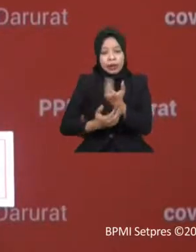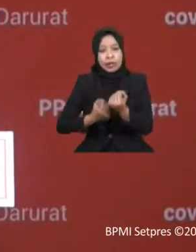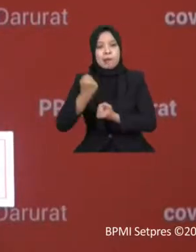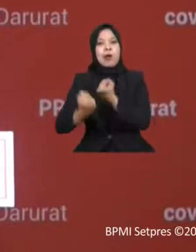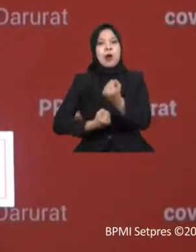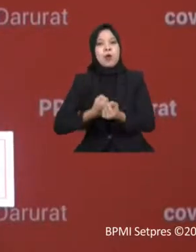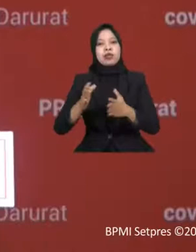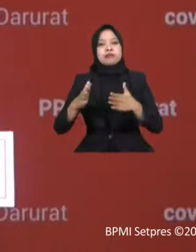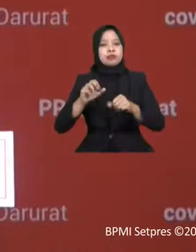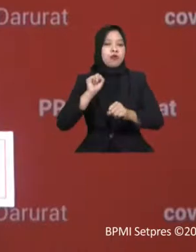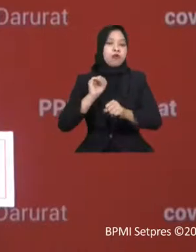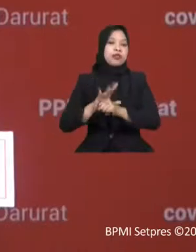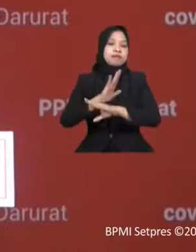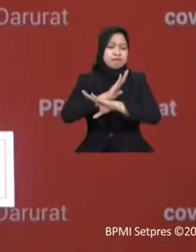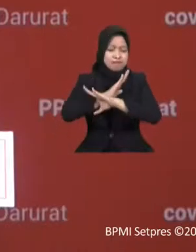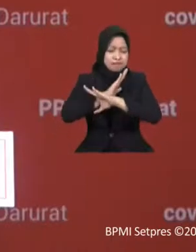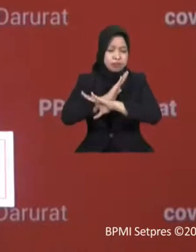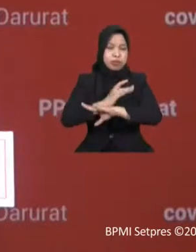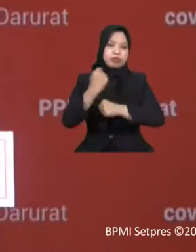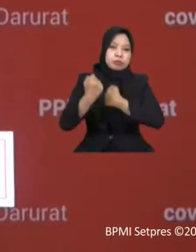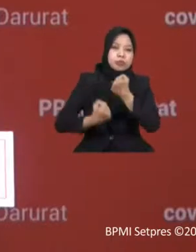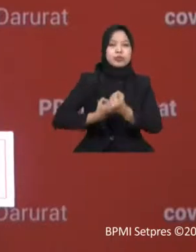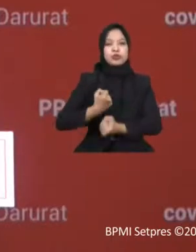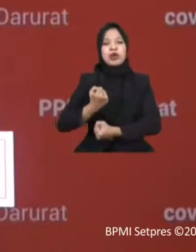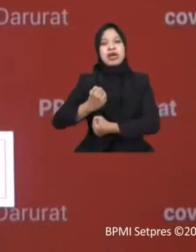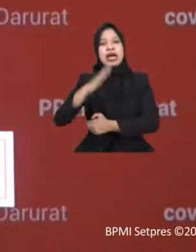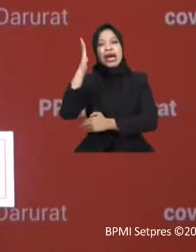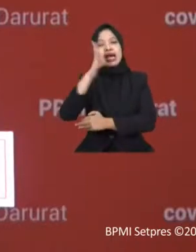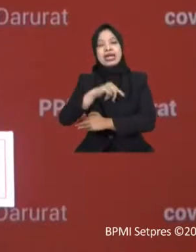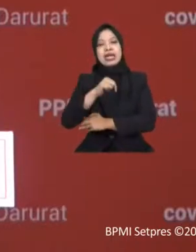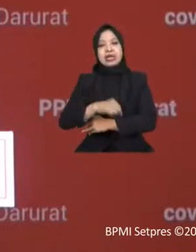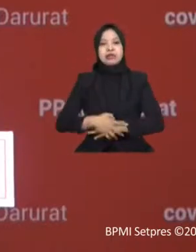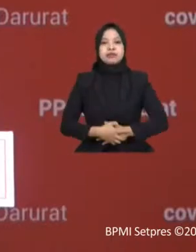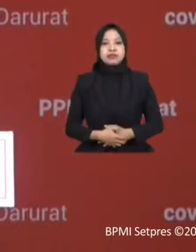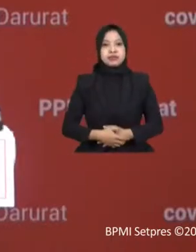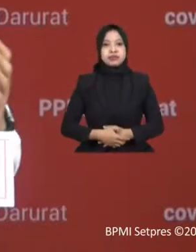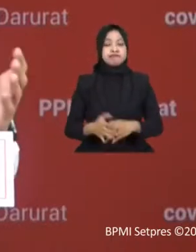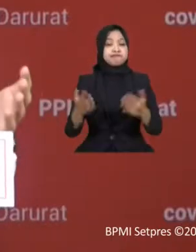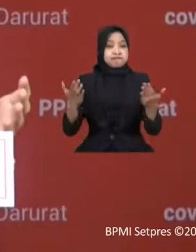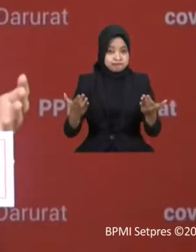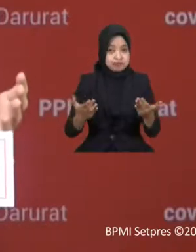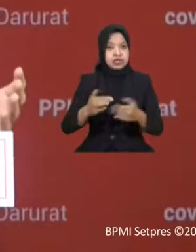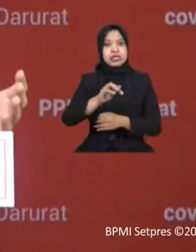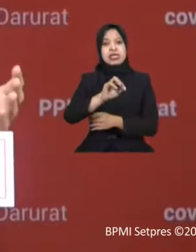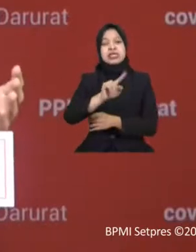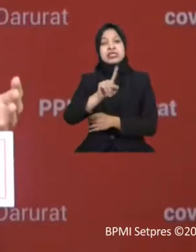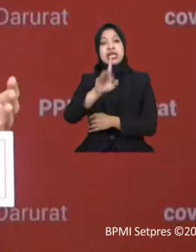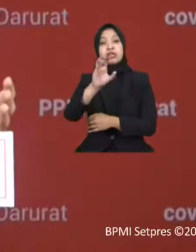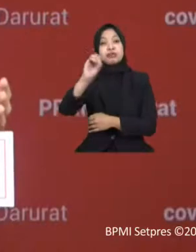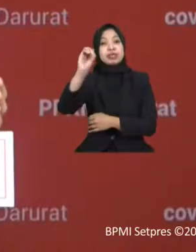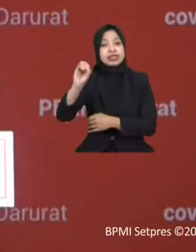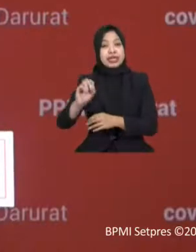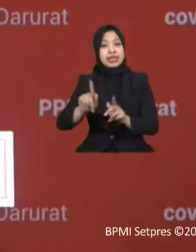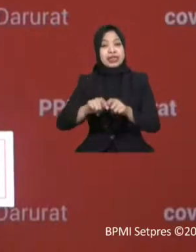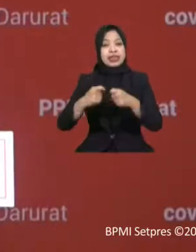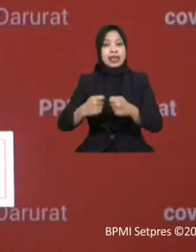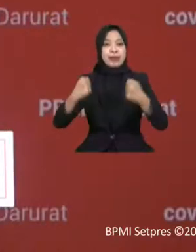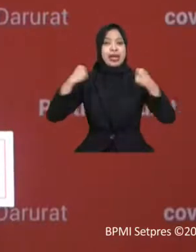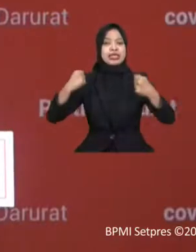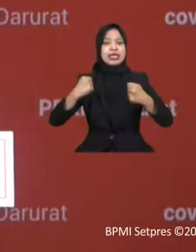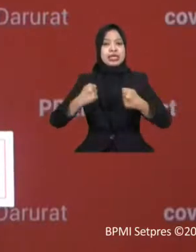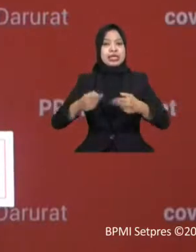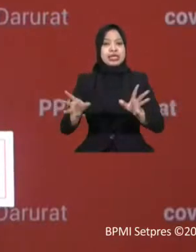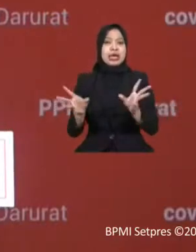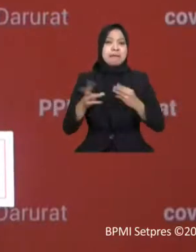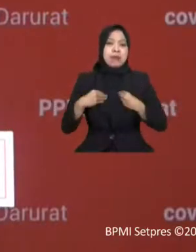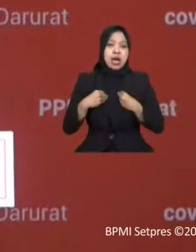melawan kofit 19 per hari ini meskipun 100% tenaga kesehatan sudah